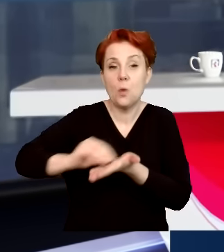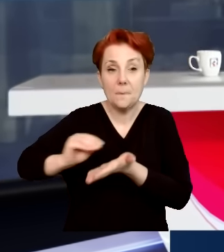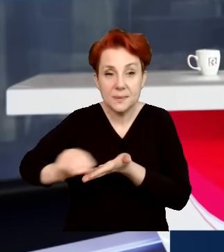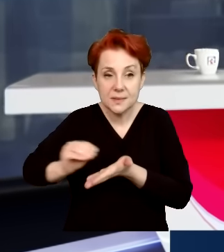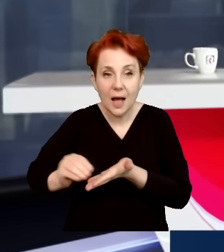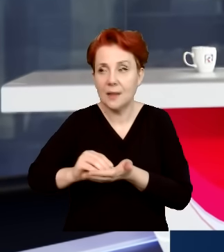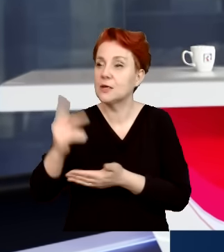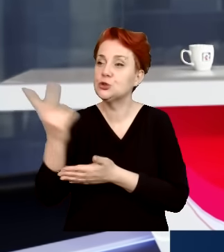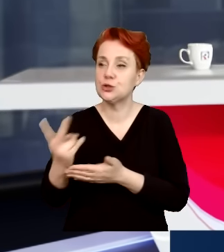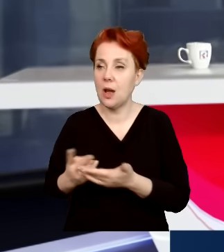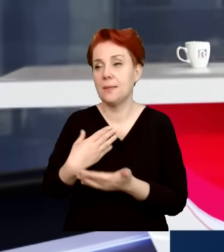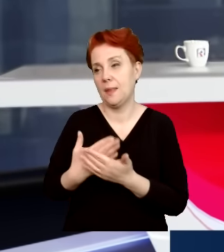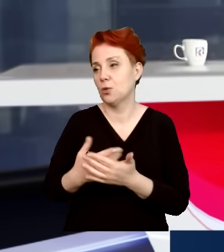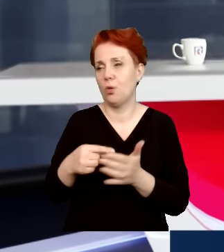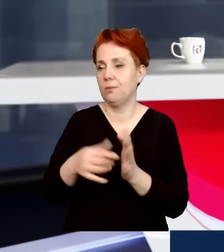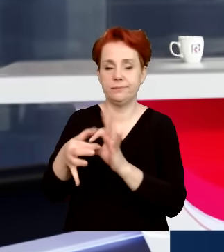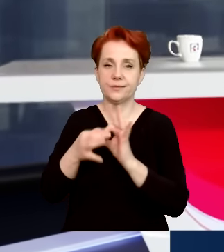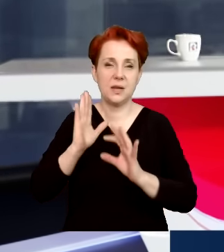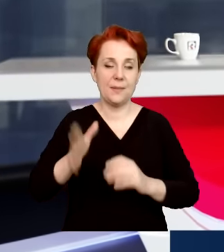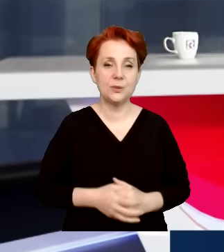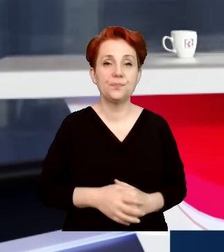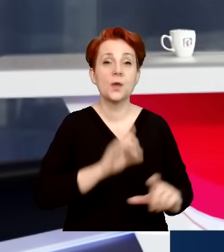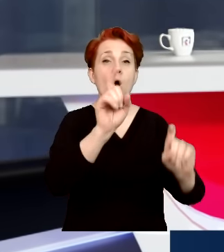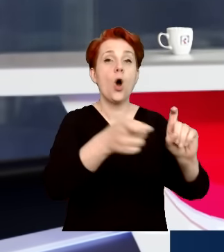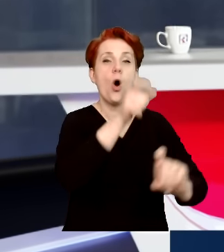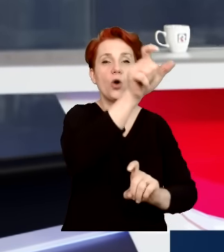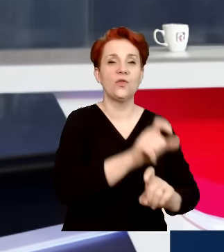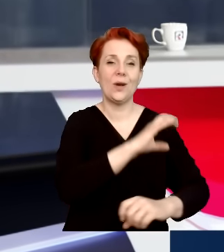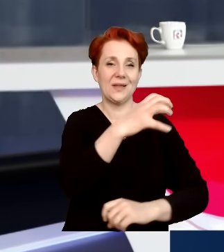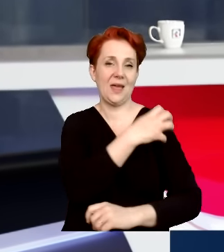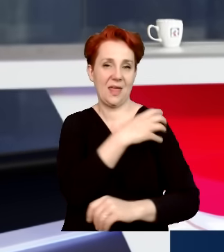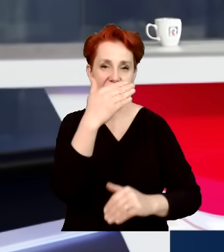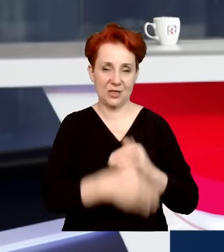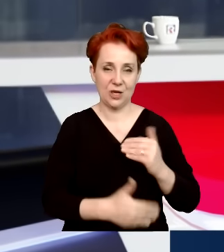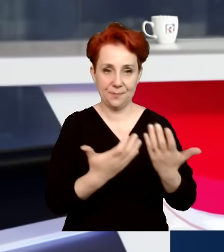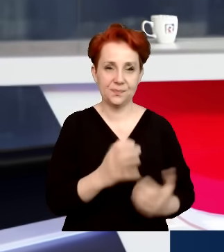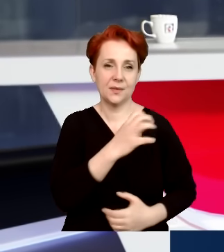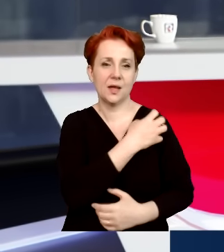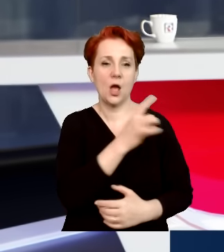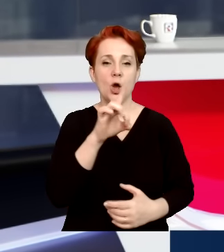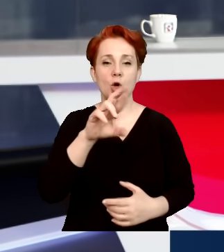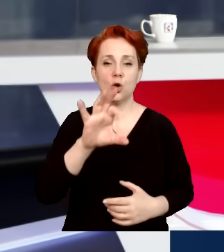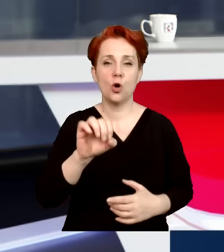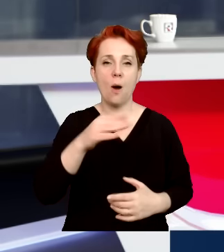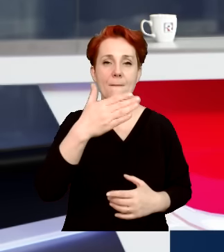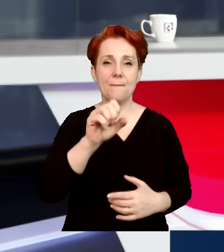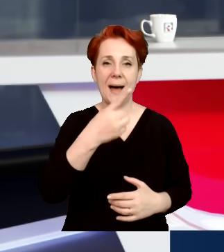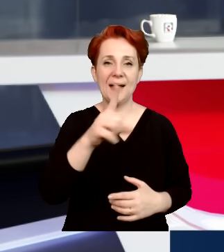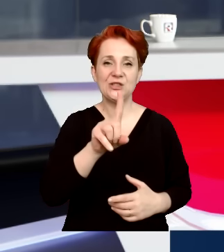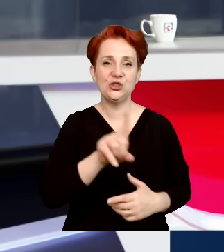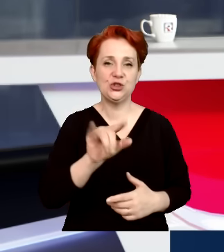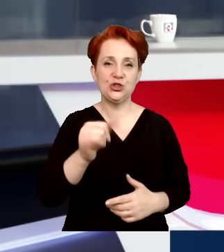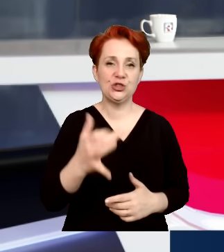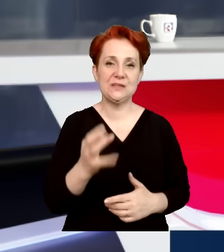gdzieś przeczytałam, więc na to się nie będziemy powoływać. Odwołanie generała chciałam na koniec. Generał Gromadziński, on w dość